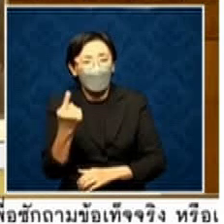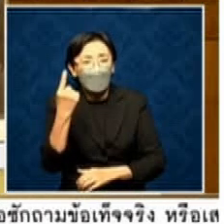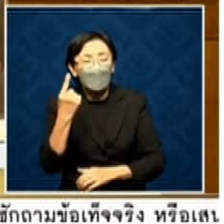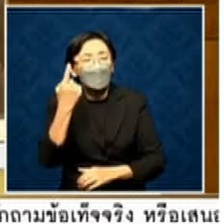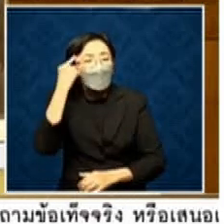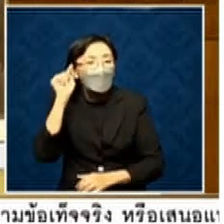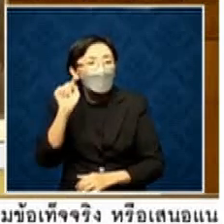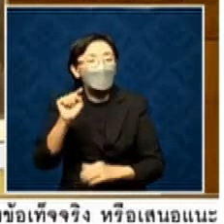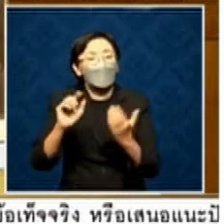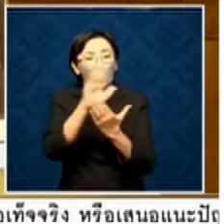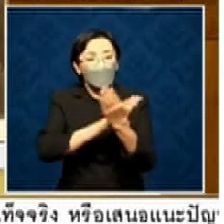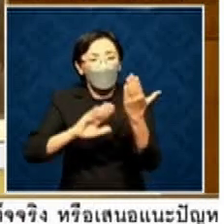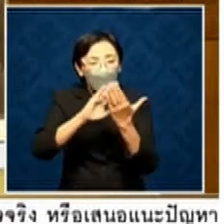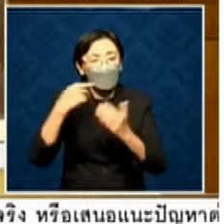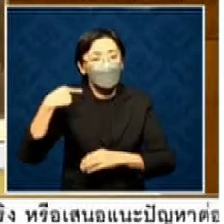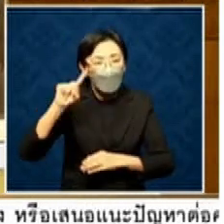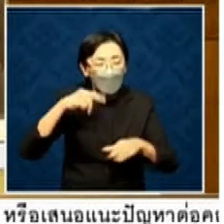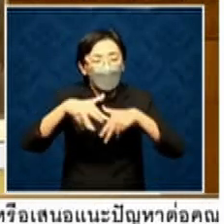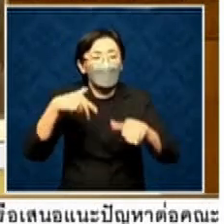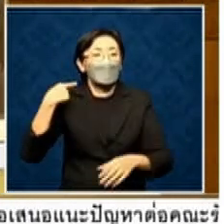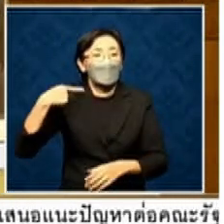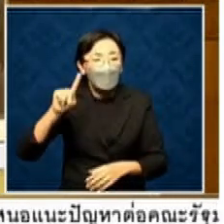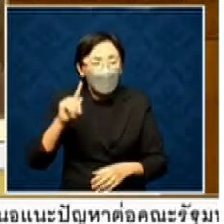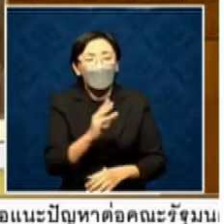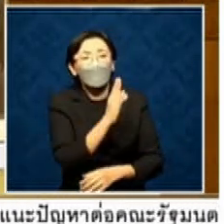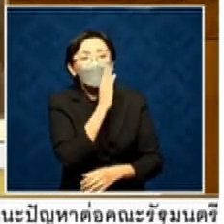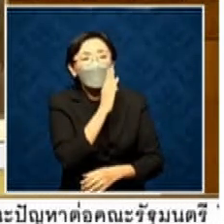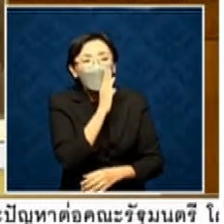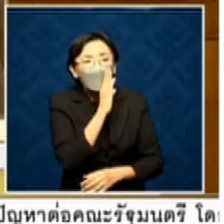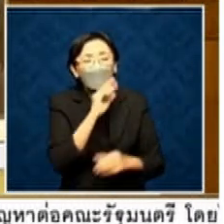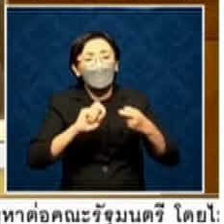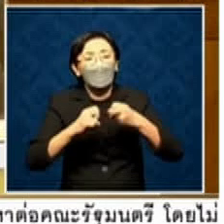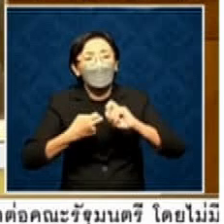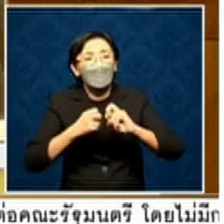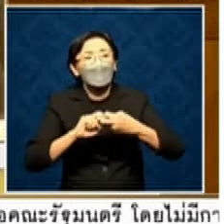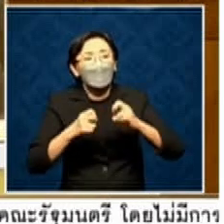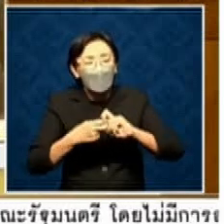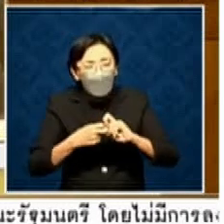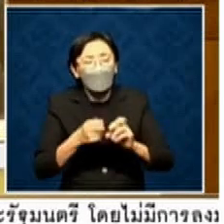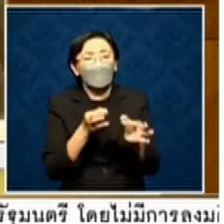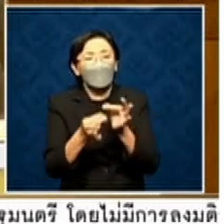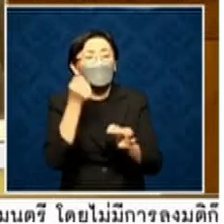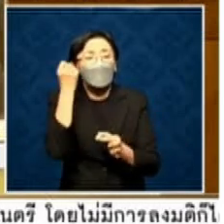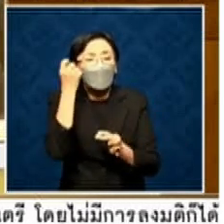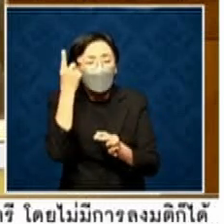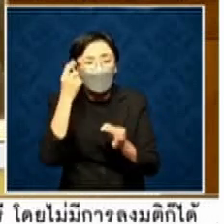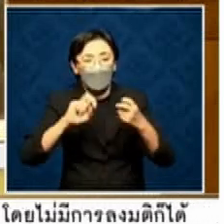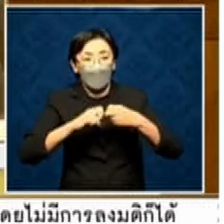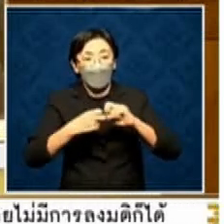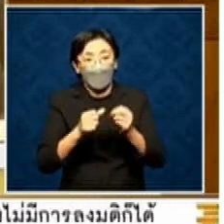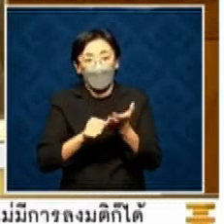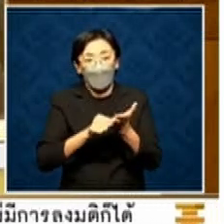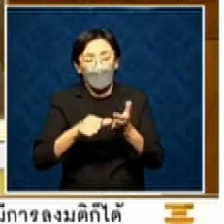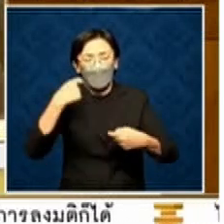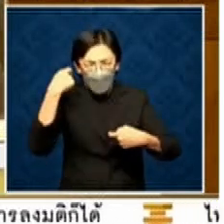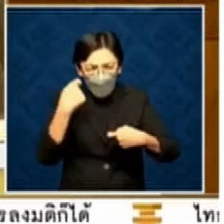านแต่นี่ทั้งประชาชนก็เดินขบวนแล้วเดินขบวนอีกนะคุณก็ยังอยู่แถมไม่พูดเป็นครั้งที่38แล้วไม่ล